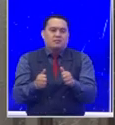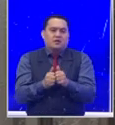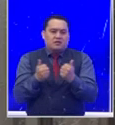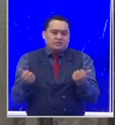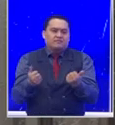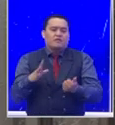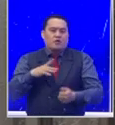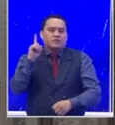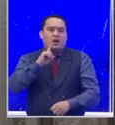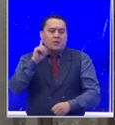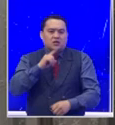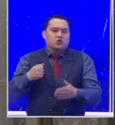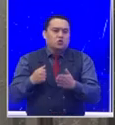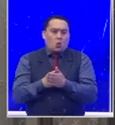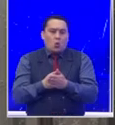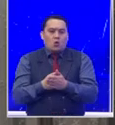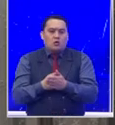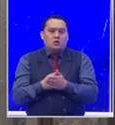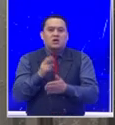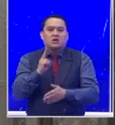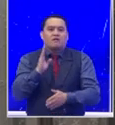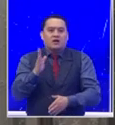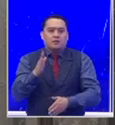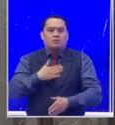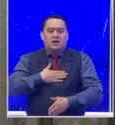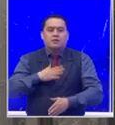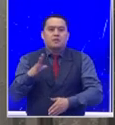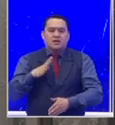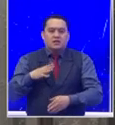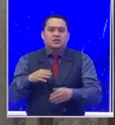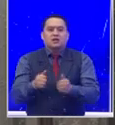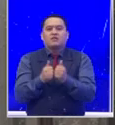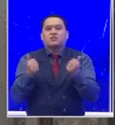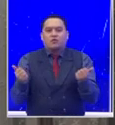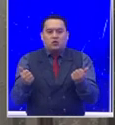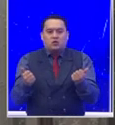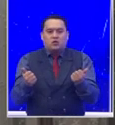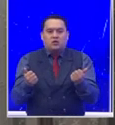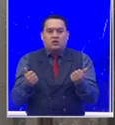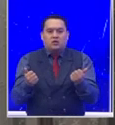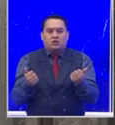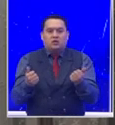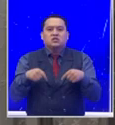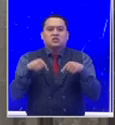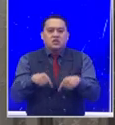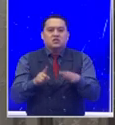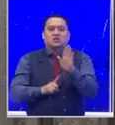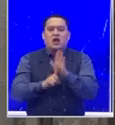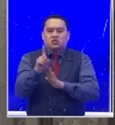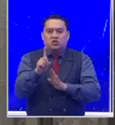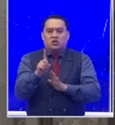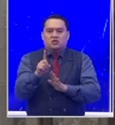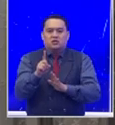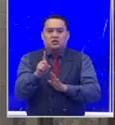неувязка. До того, как получить квартиру, мы были с супругом в разводе. Ну и здесь начиналось